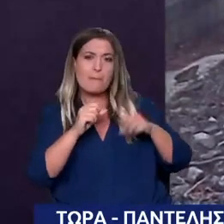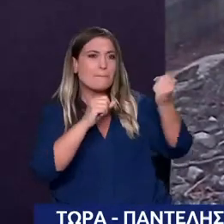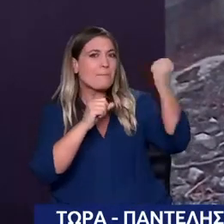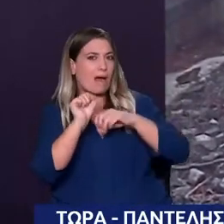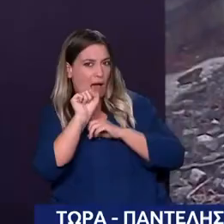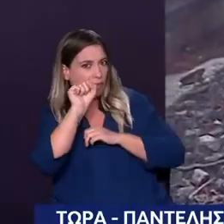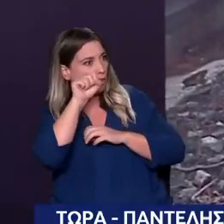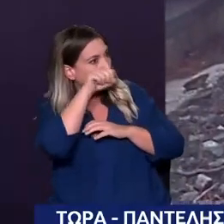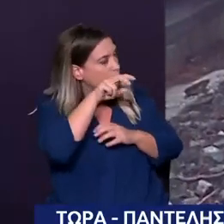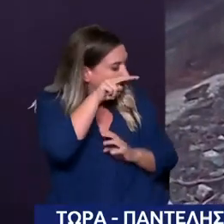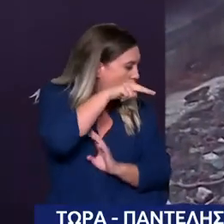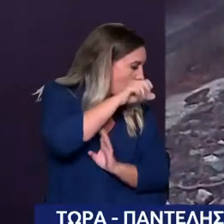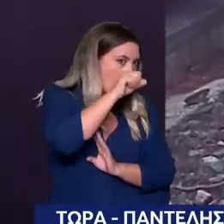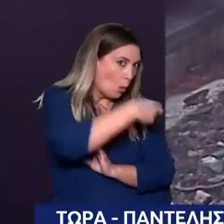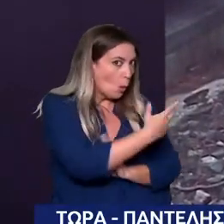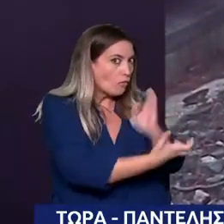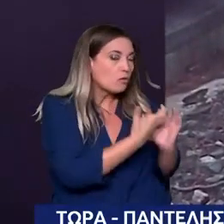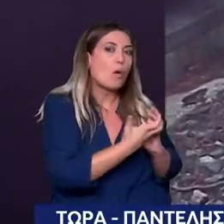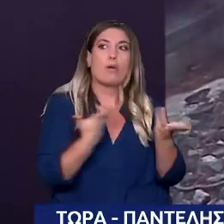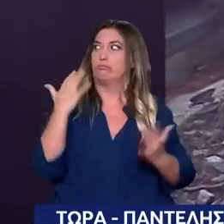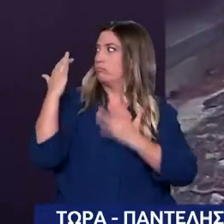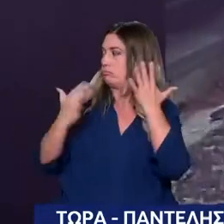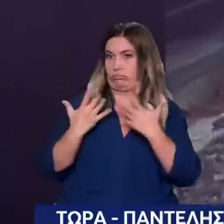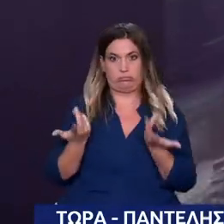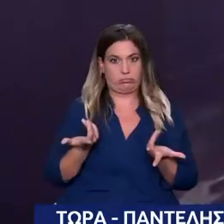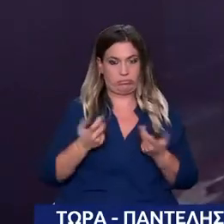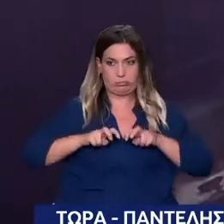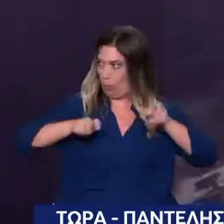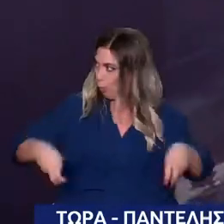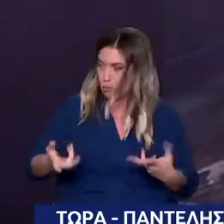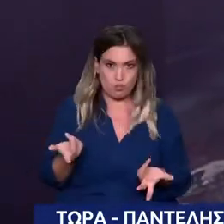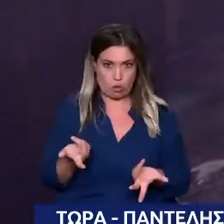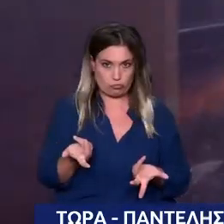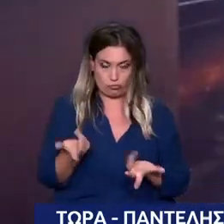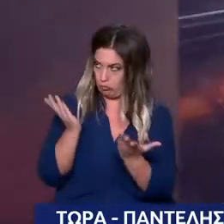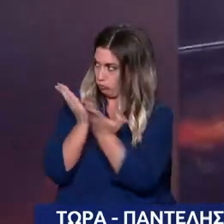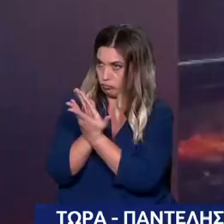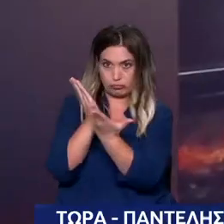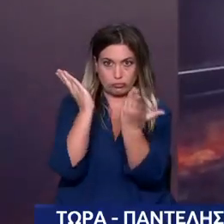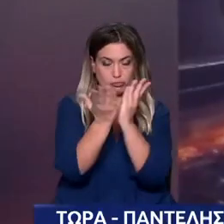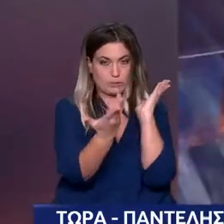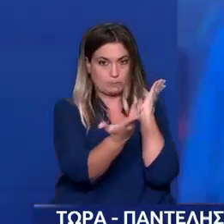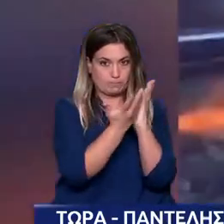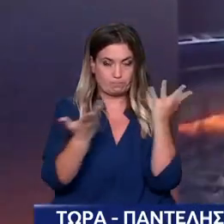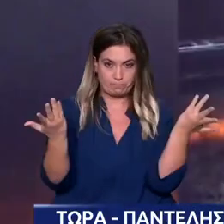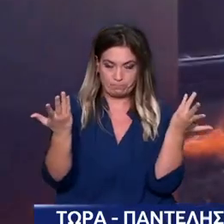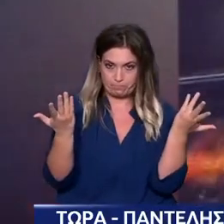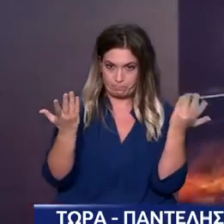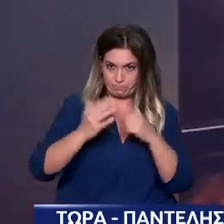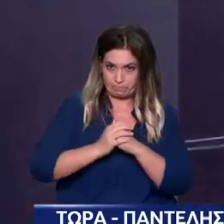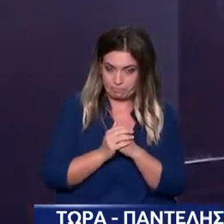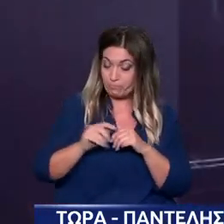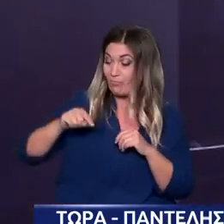και αρχίσαμε να αναρωτιόμαστε πώς θα βγούμε από το βαγόνι γιατί δεν μας είχε πει κάποιος κάτι. Μας φωνάξαν απ' έξω οι